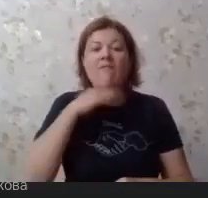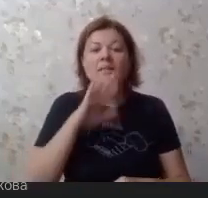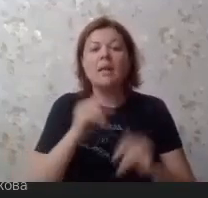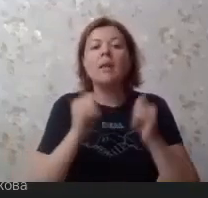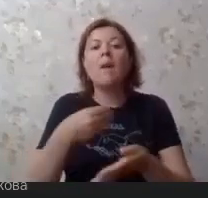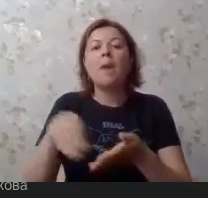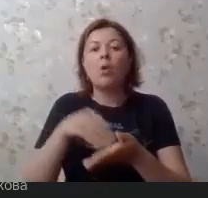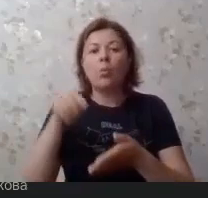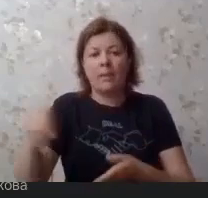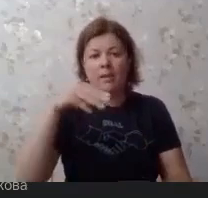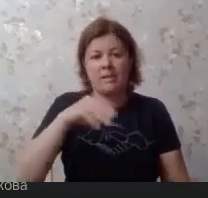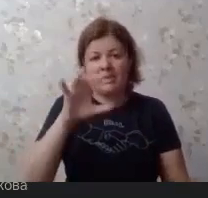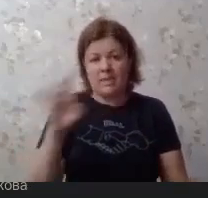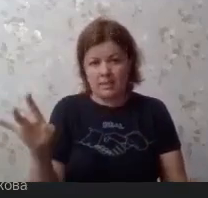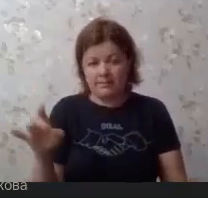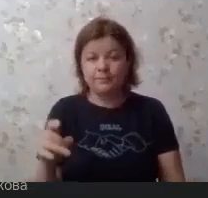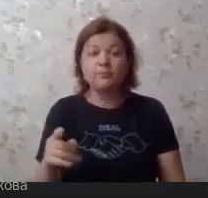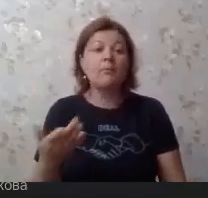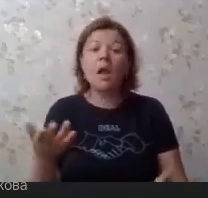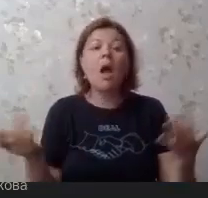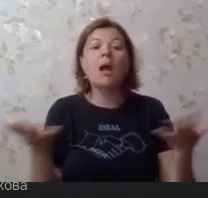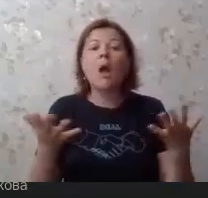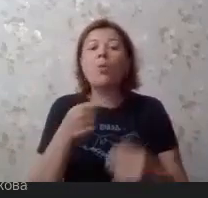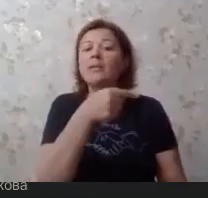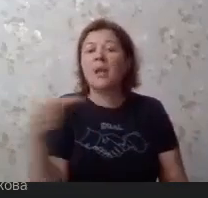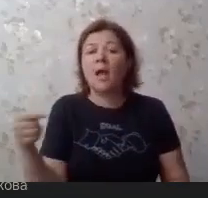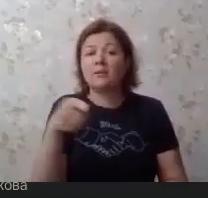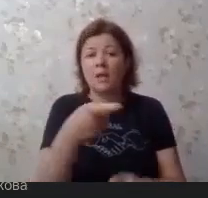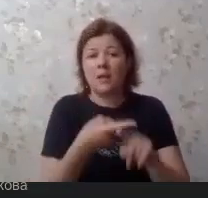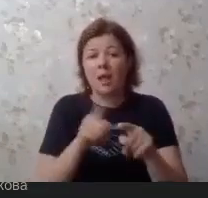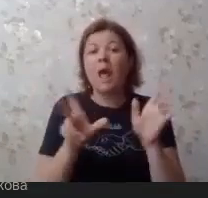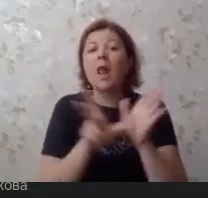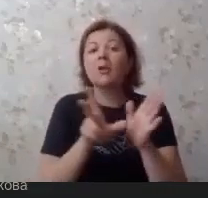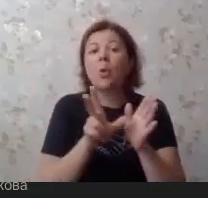Ну, конечно, и недостатки, самый большой недостаток всей этой системы, что она, конечно,